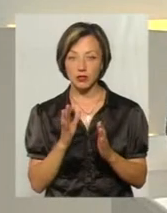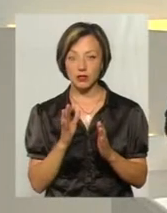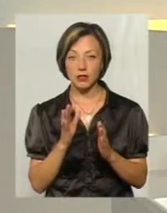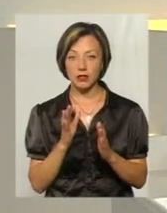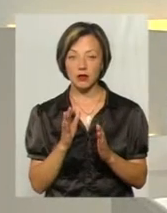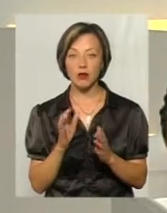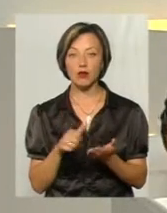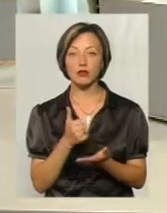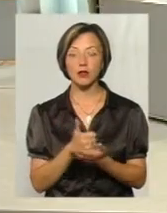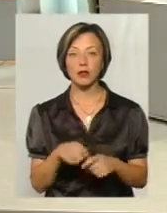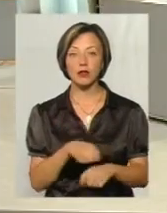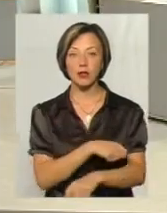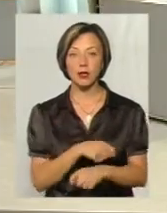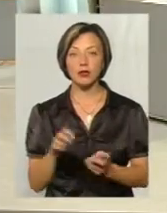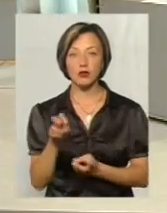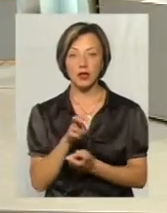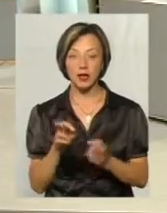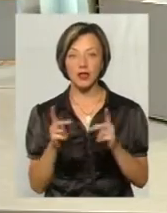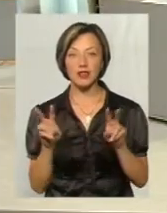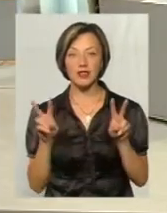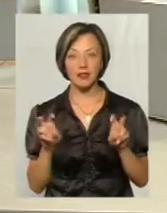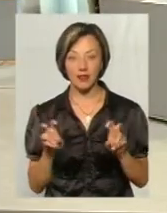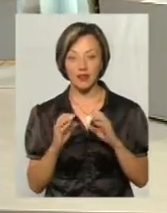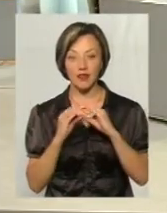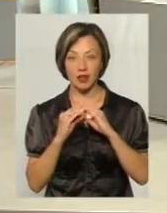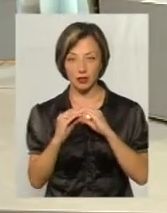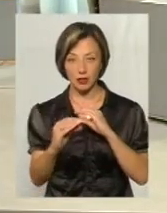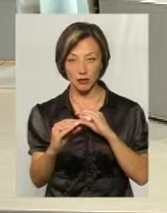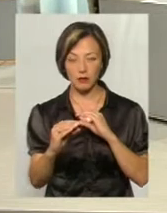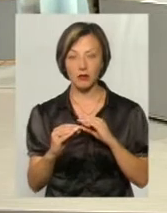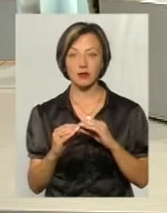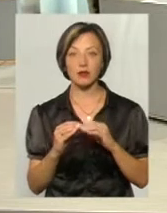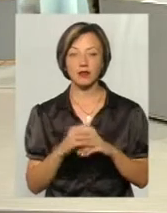Ви шукаєте, як називається верхній шар покриття.